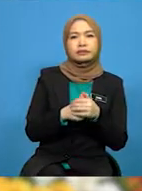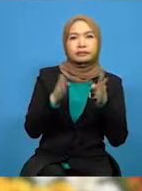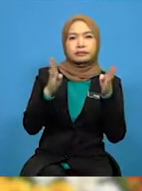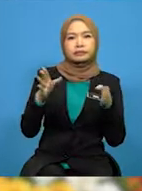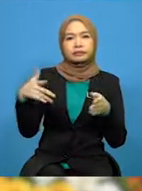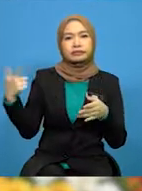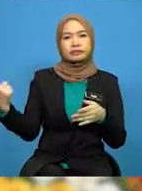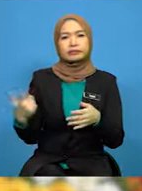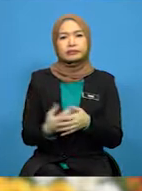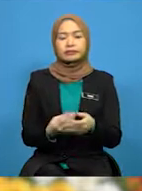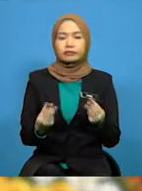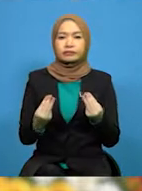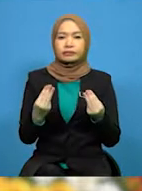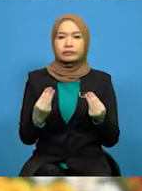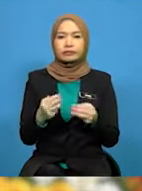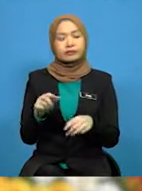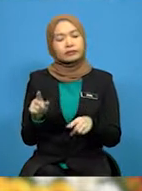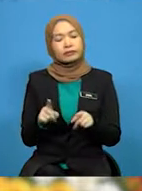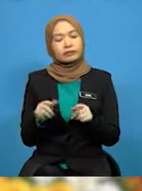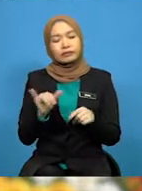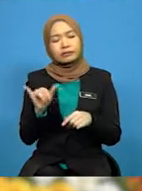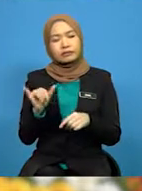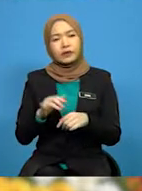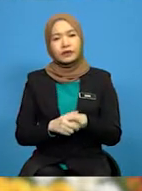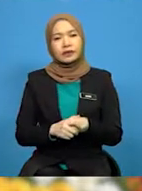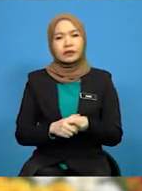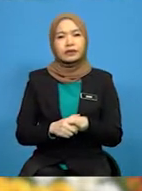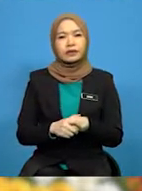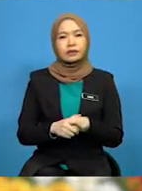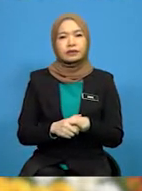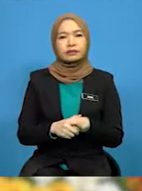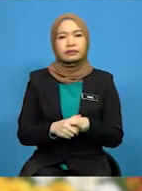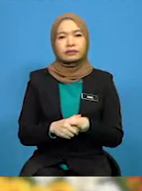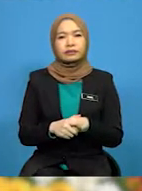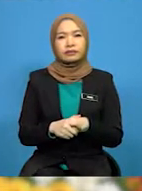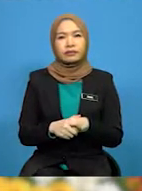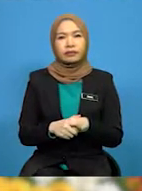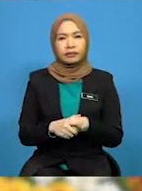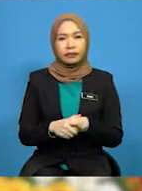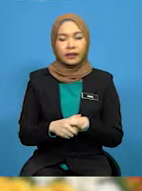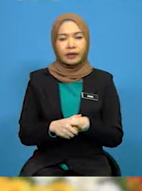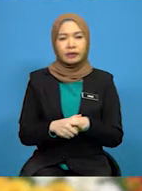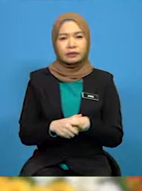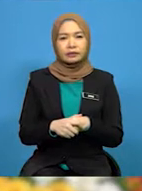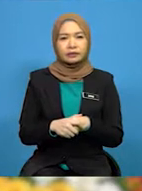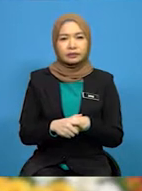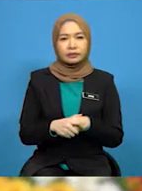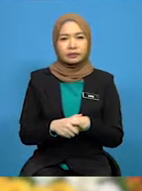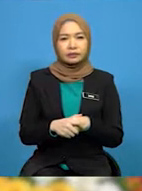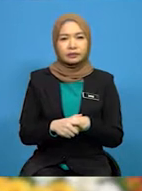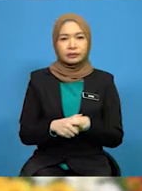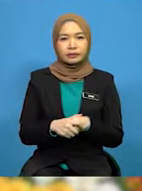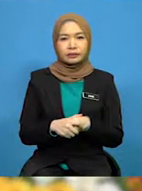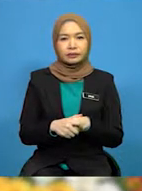Oh, bahaya sungguh ya isu pengangguran ni. Betul. Memang wajar ditangani dengan segera, bahkan sampai boleh